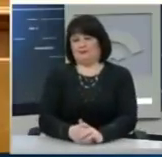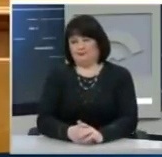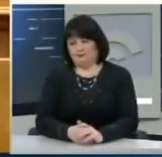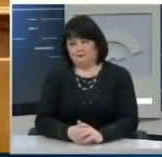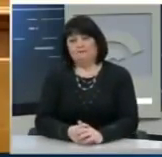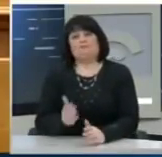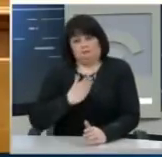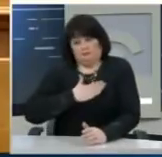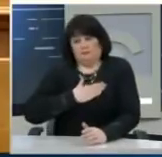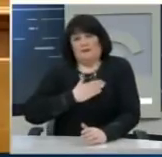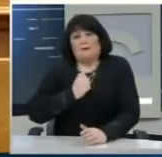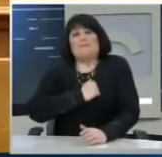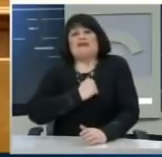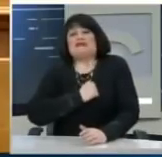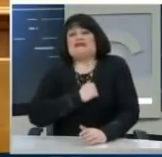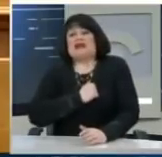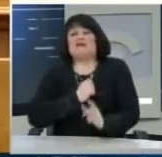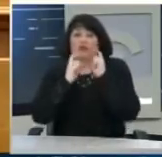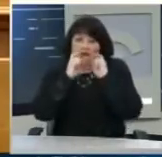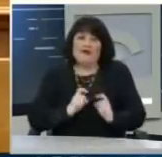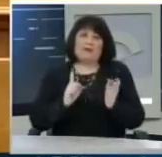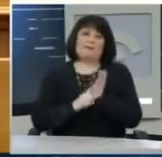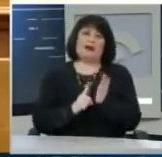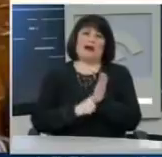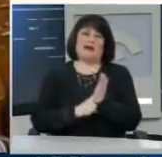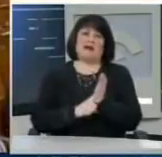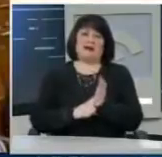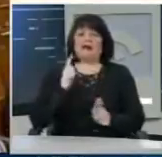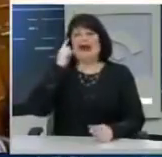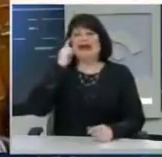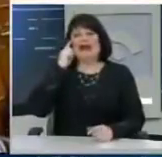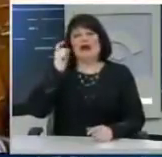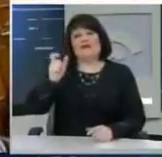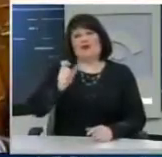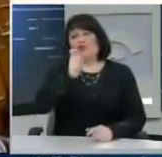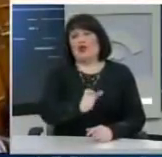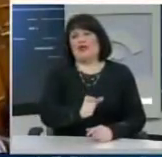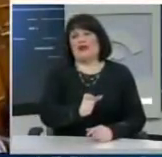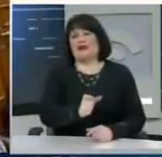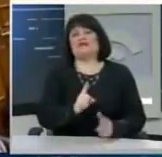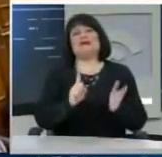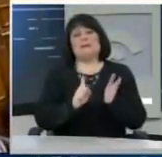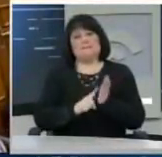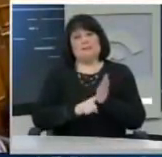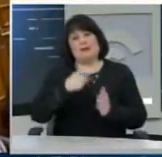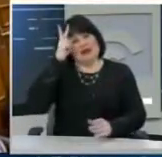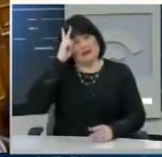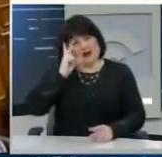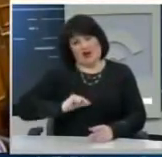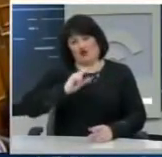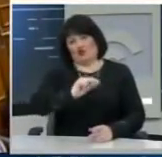Και αυτό πιστεύω βαθιά ότι οφείλει να κατανοήσει και οφείλει να κάνει σήμερα και η Γερμανία.